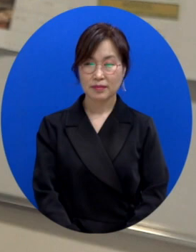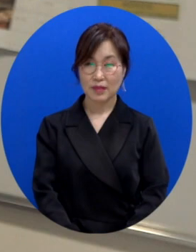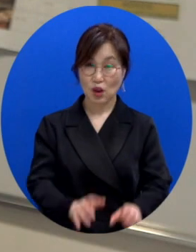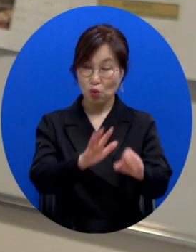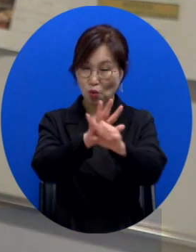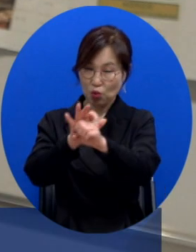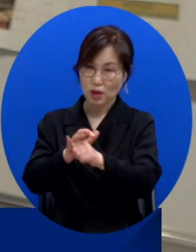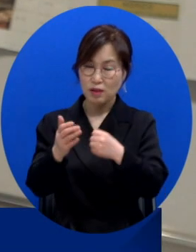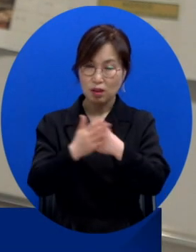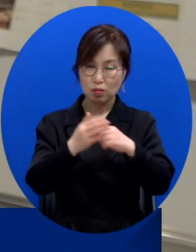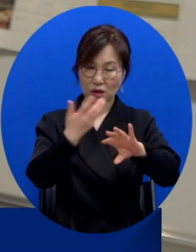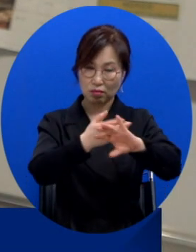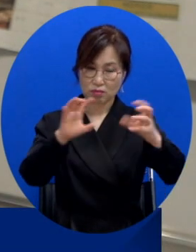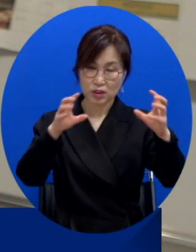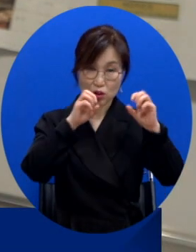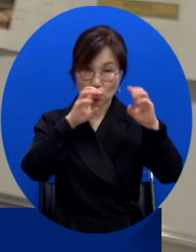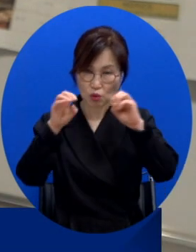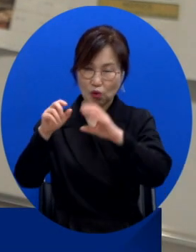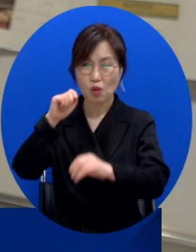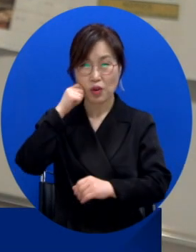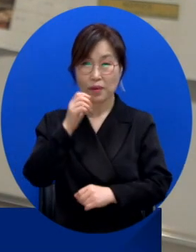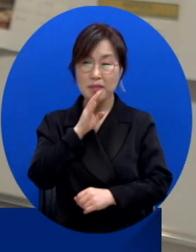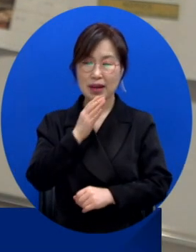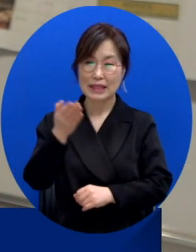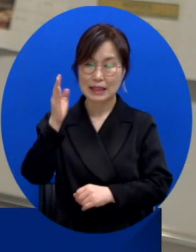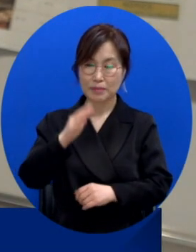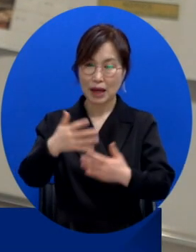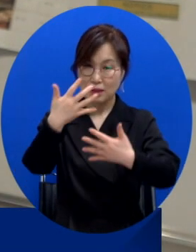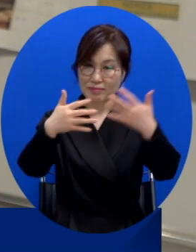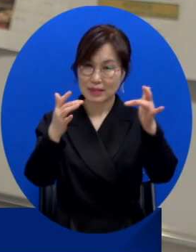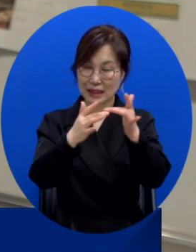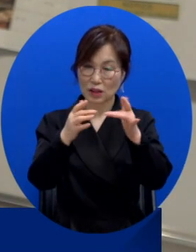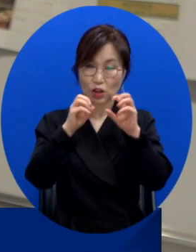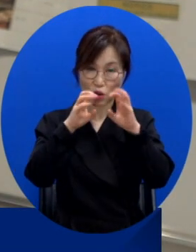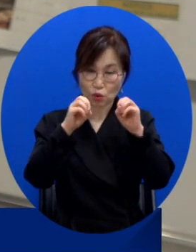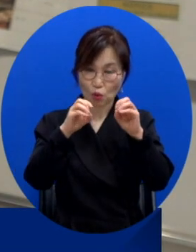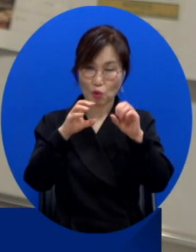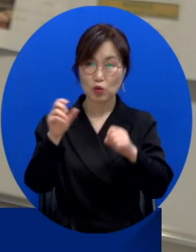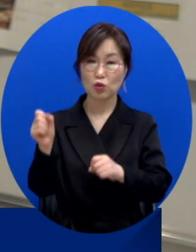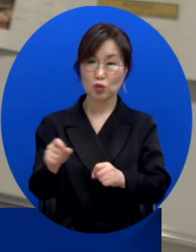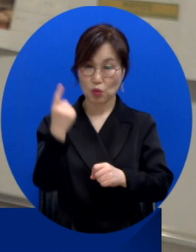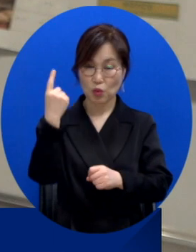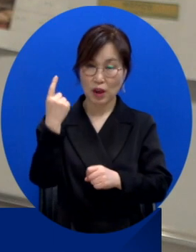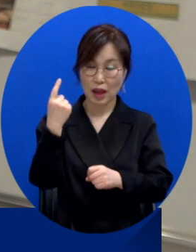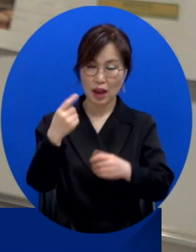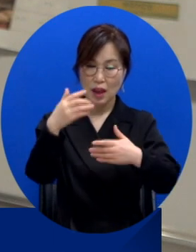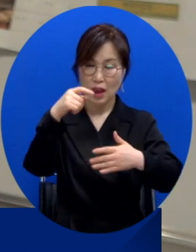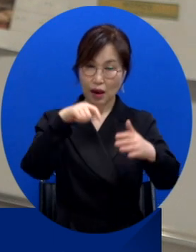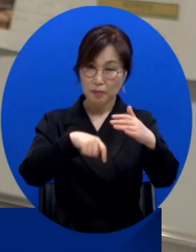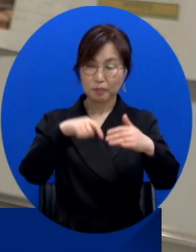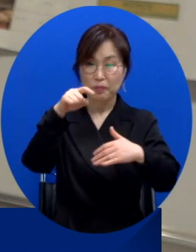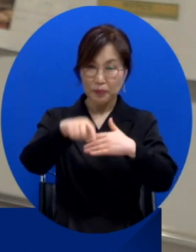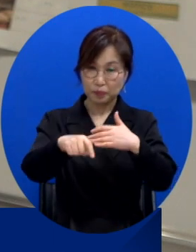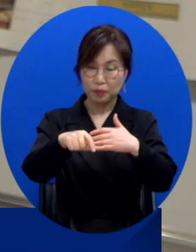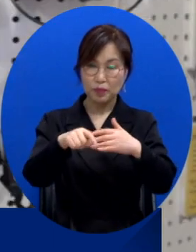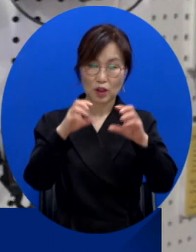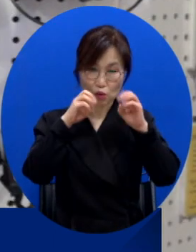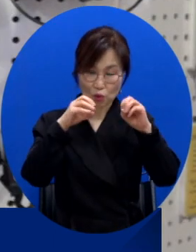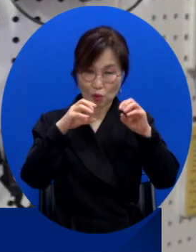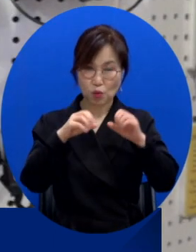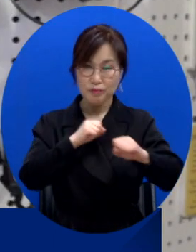코로나19로 해외 선교가 더욱 어려운 상황이지만 미디어 선교로 더 많은 온 오프라인 활동을